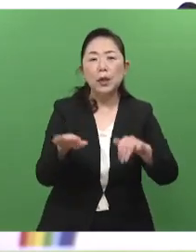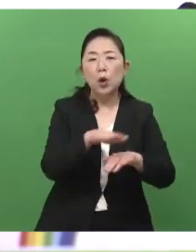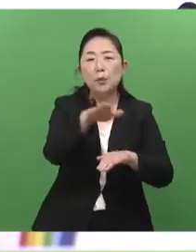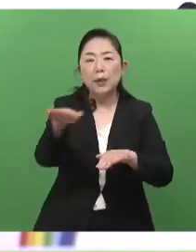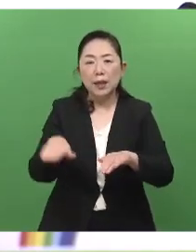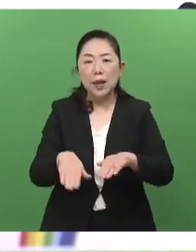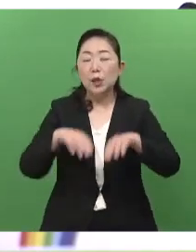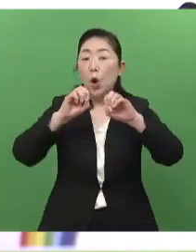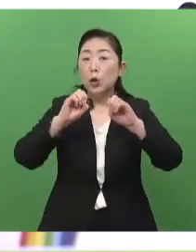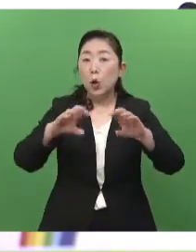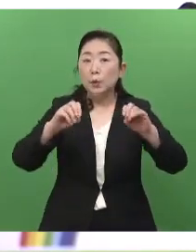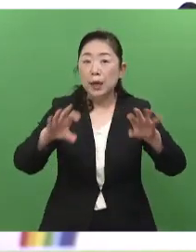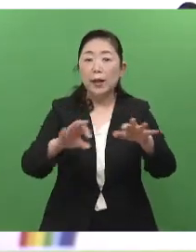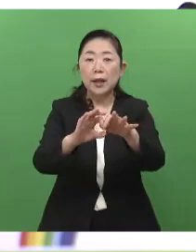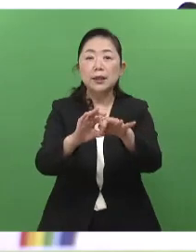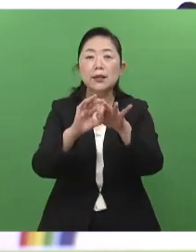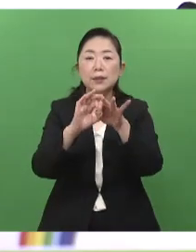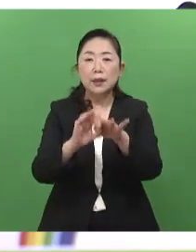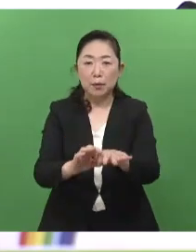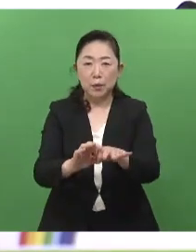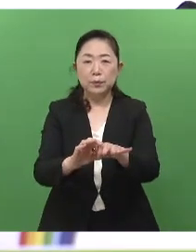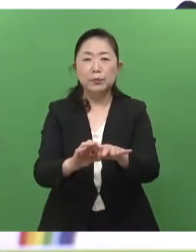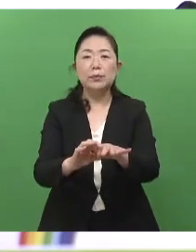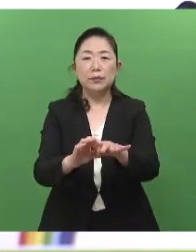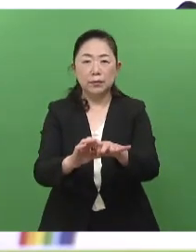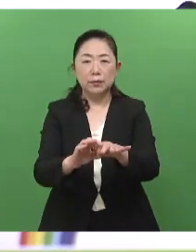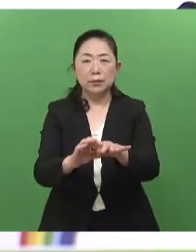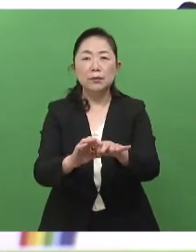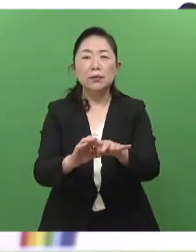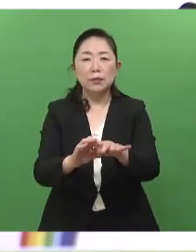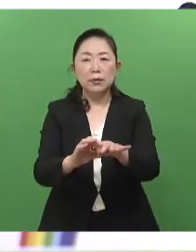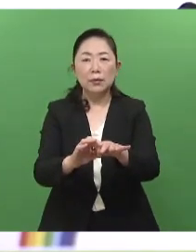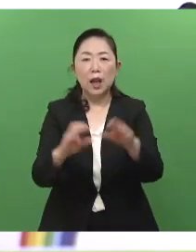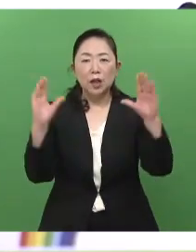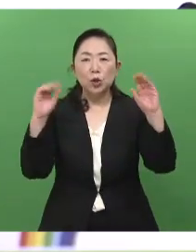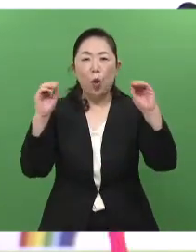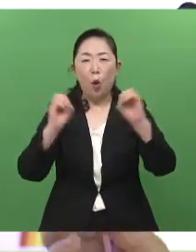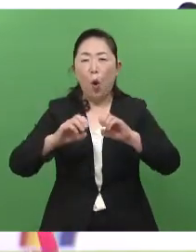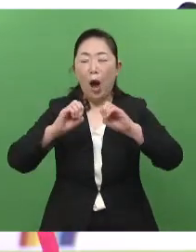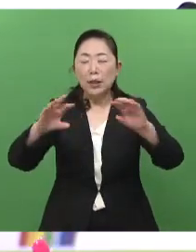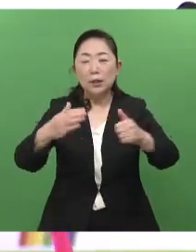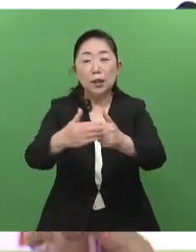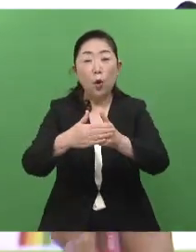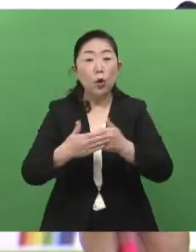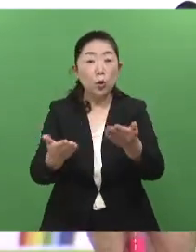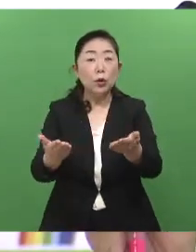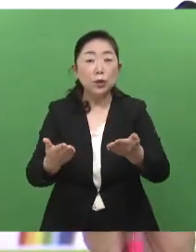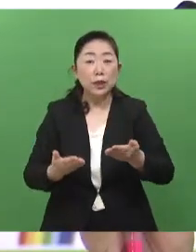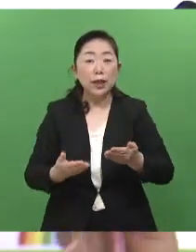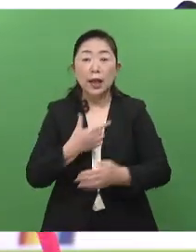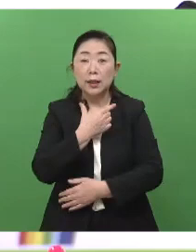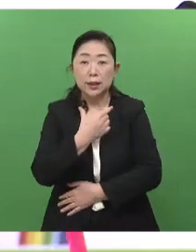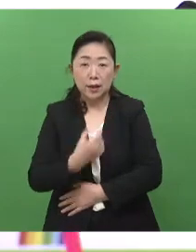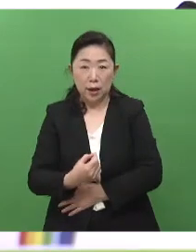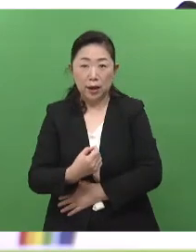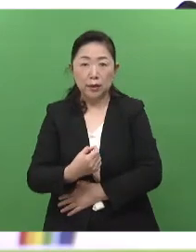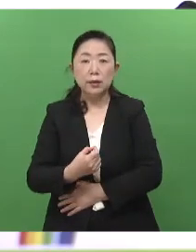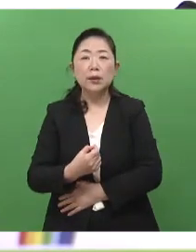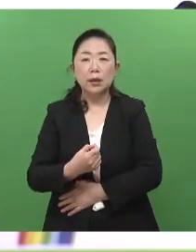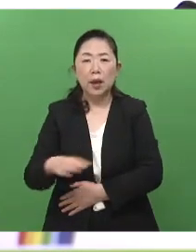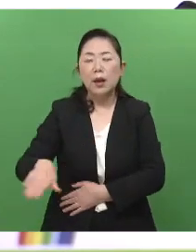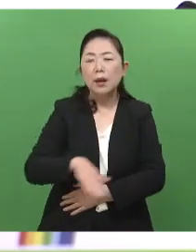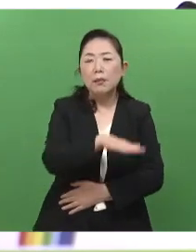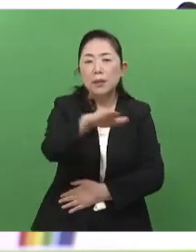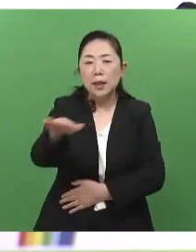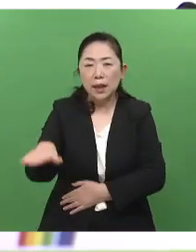呼びかけなどについてもしっかりとお伝えいただいて、そしてこの間を皆さんと共に力